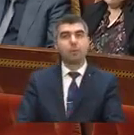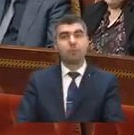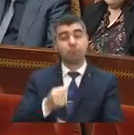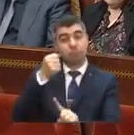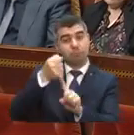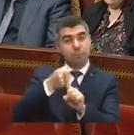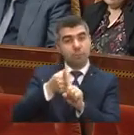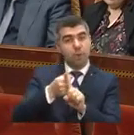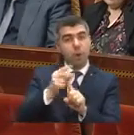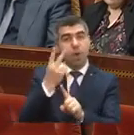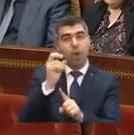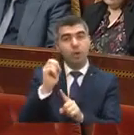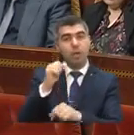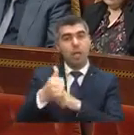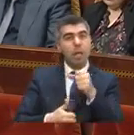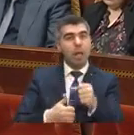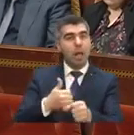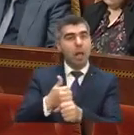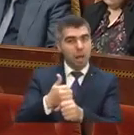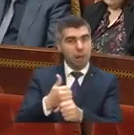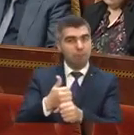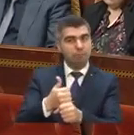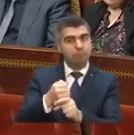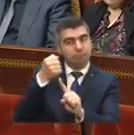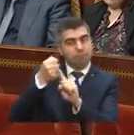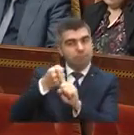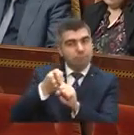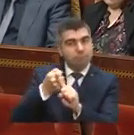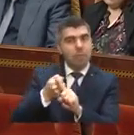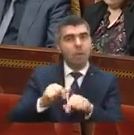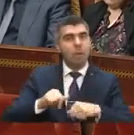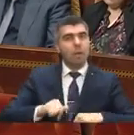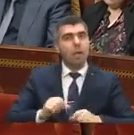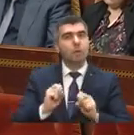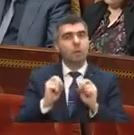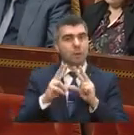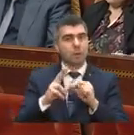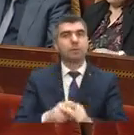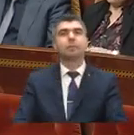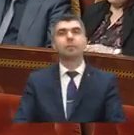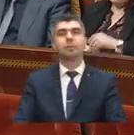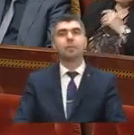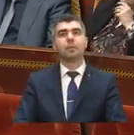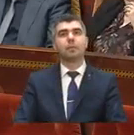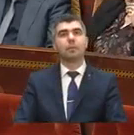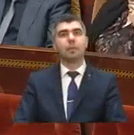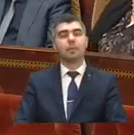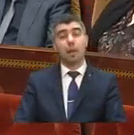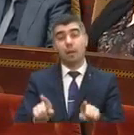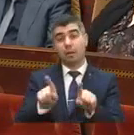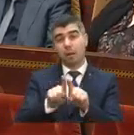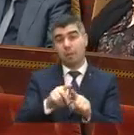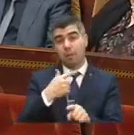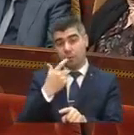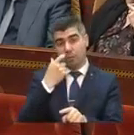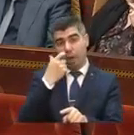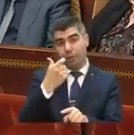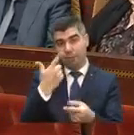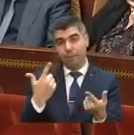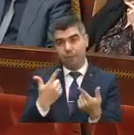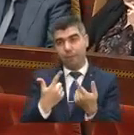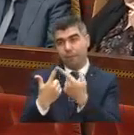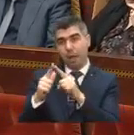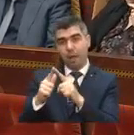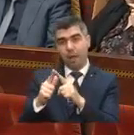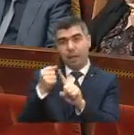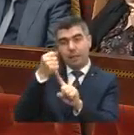خلال 20 سنة الأخيرة في هذا المجال. وفي المقابل لاحظنا ضعف وتيرة إنجاز طرق السيارة